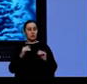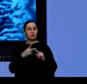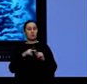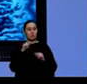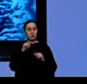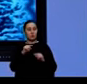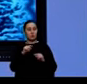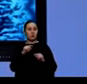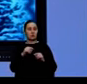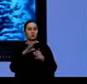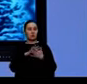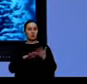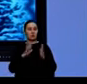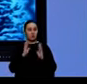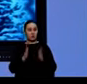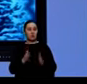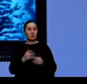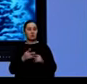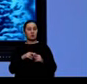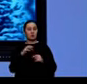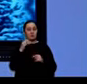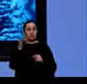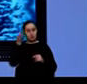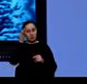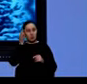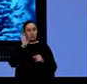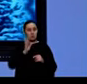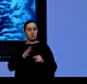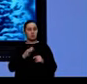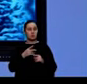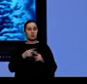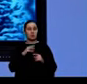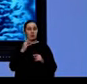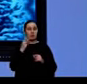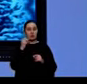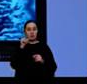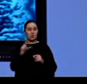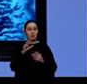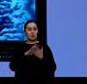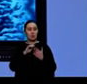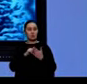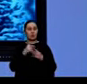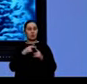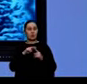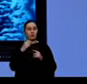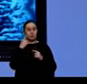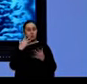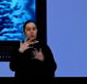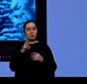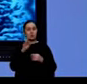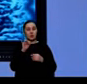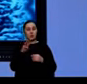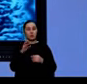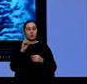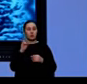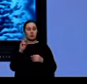Болажонлар, ана энди давом этамиз. Ёдда тутинг. Шахс ва нарса номини билдириб,